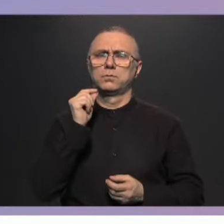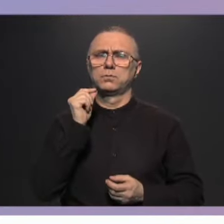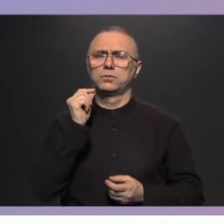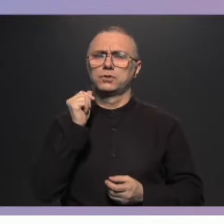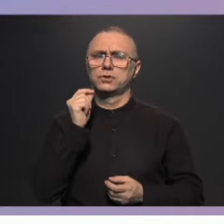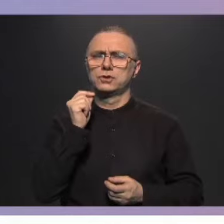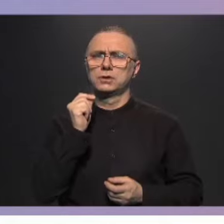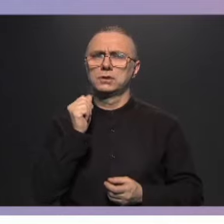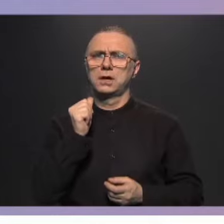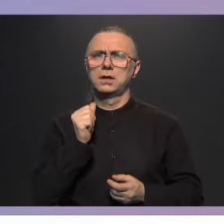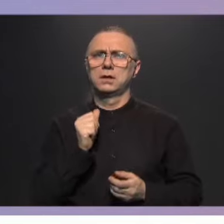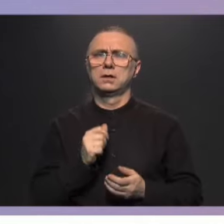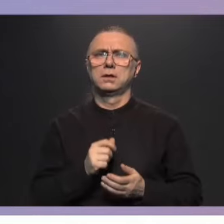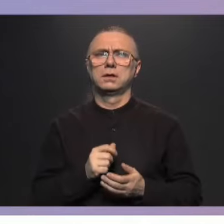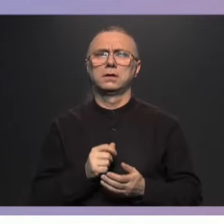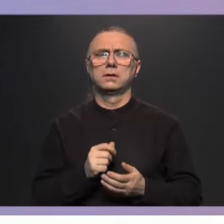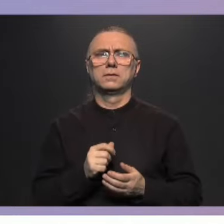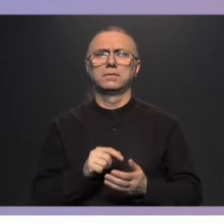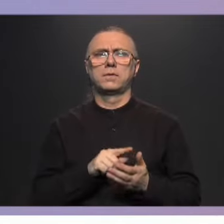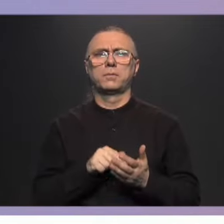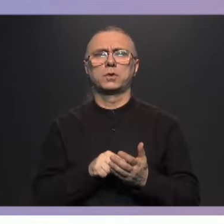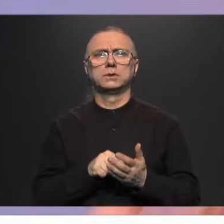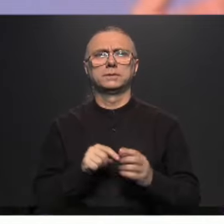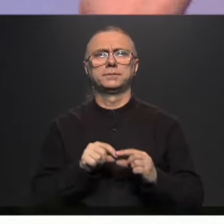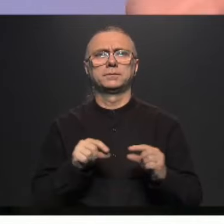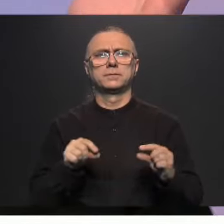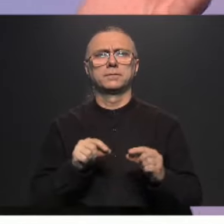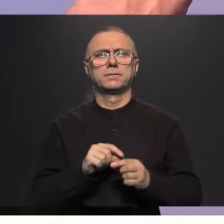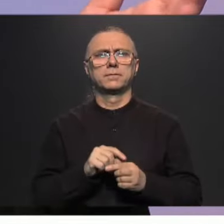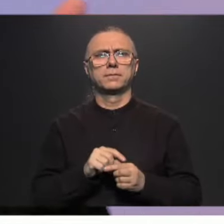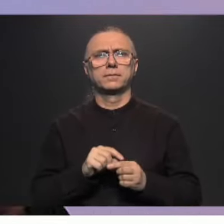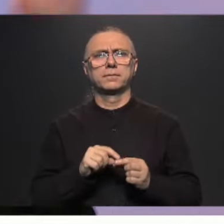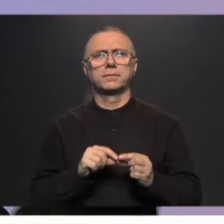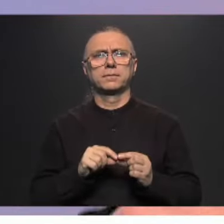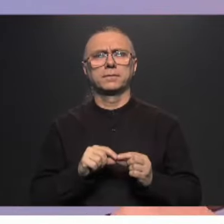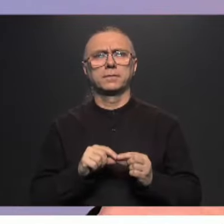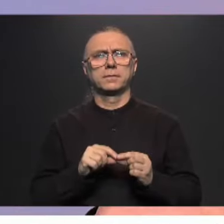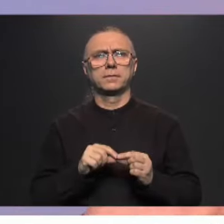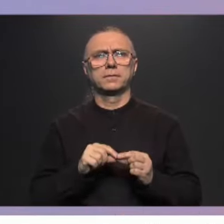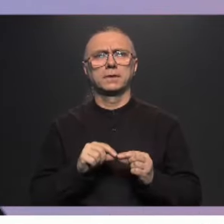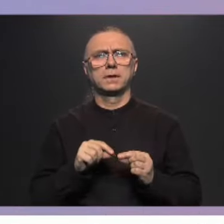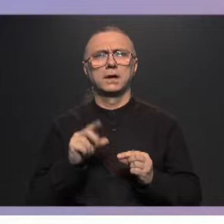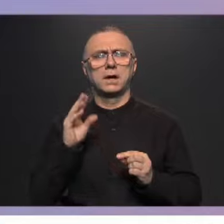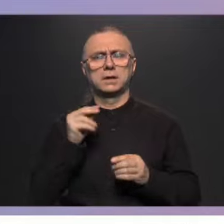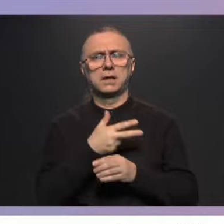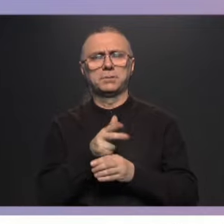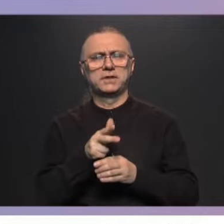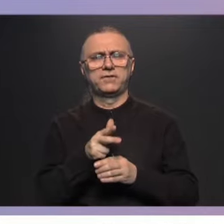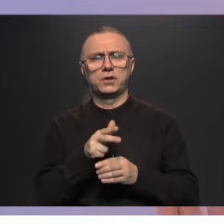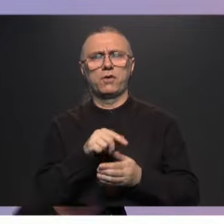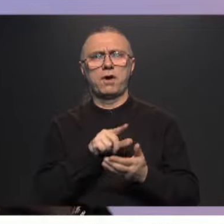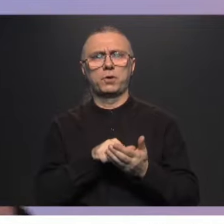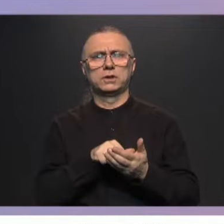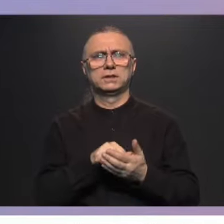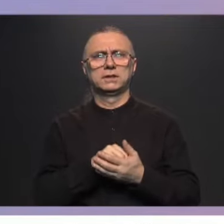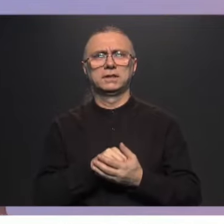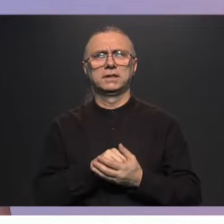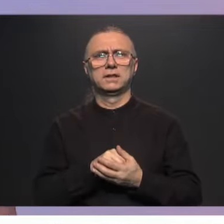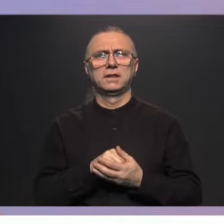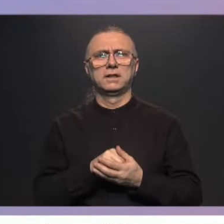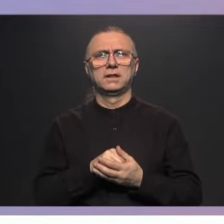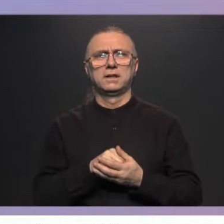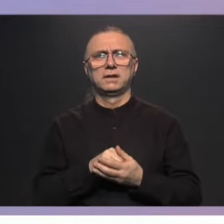Неожиданно. Спасибо за вопрос. Я думаю, что вы когда записывали видео вопрос, вы, наверное, еще не видели